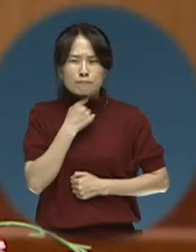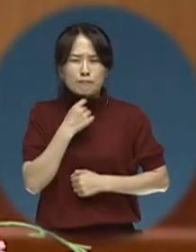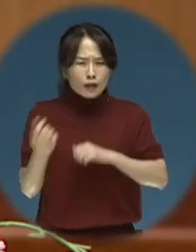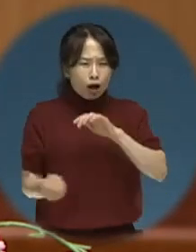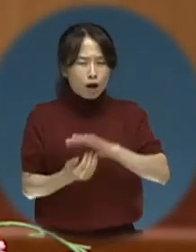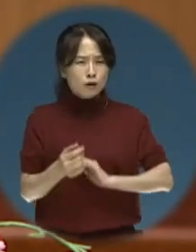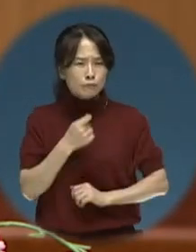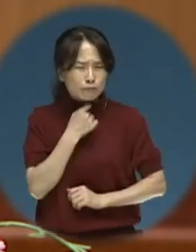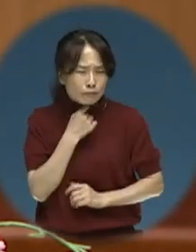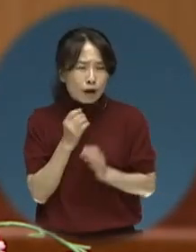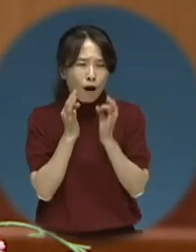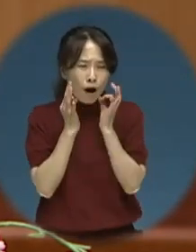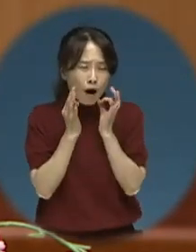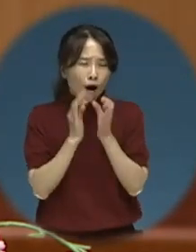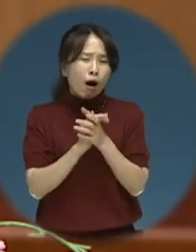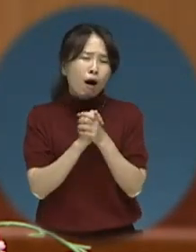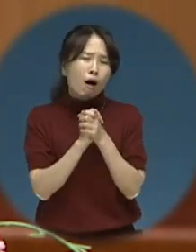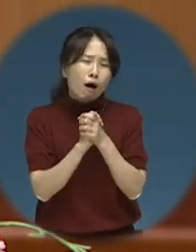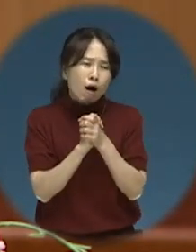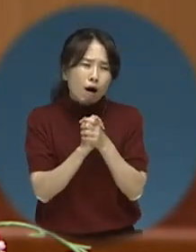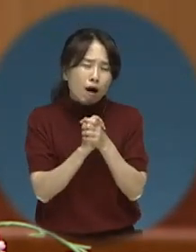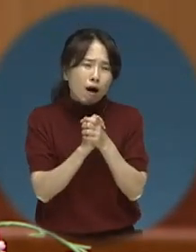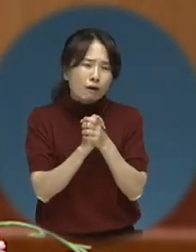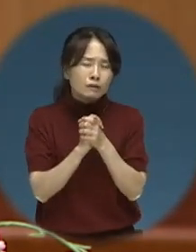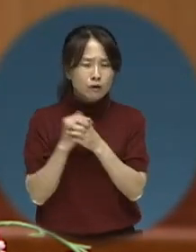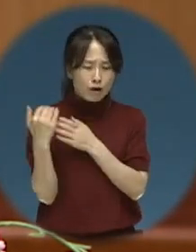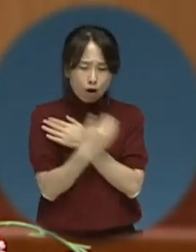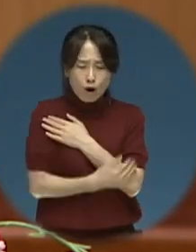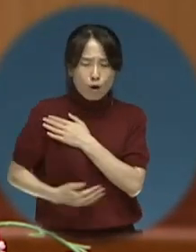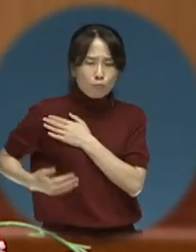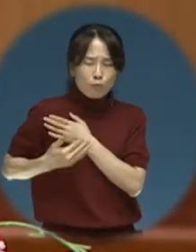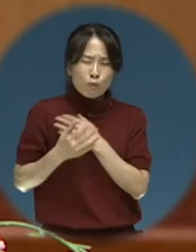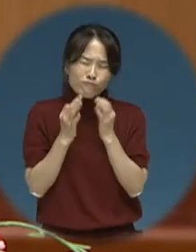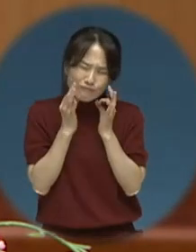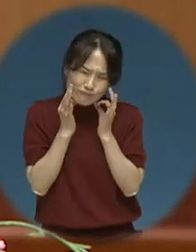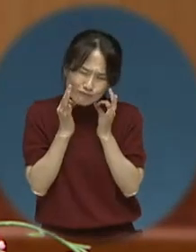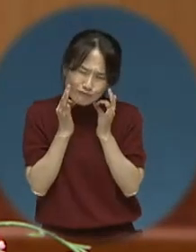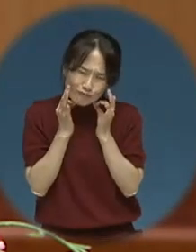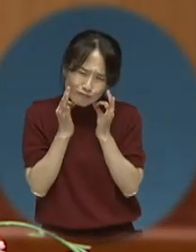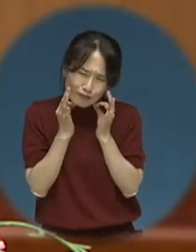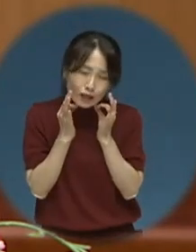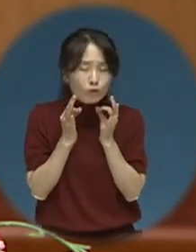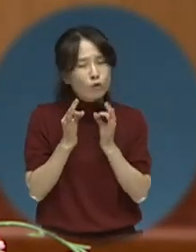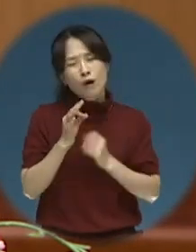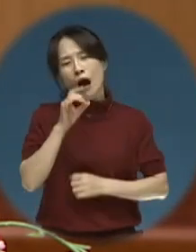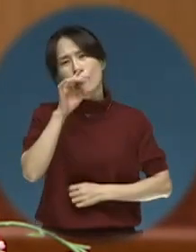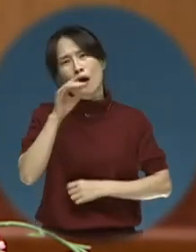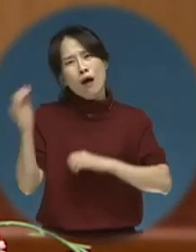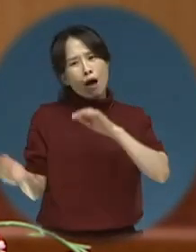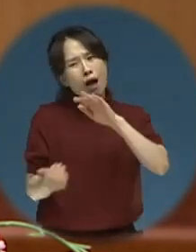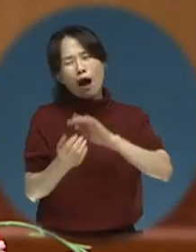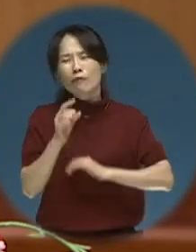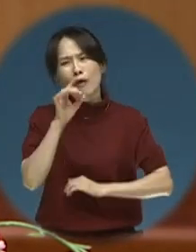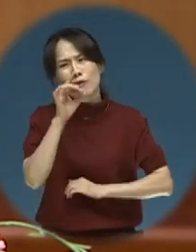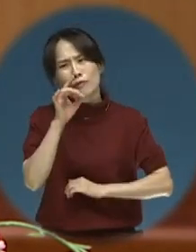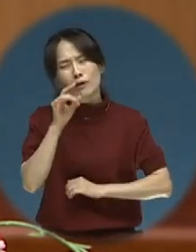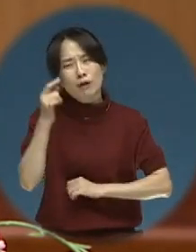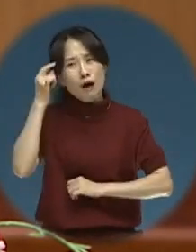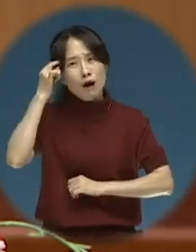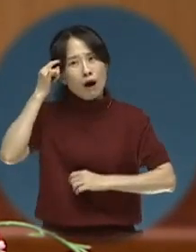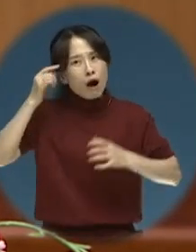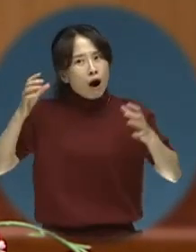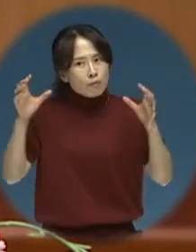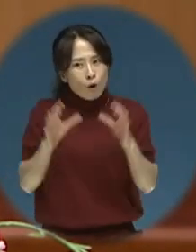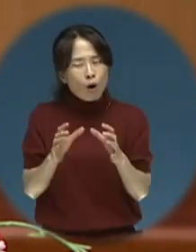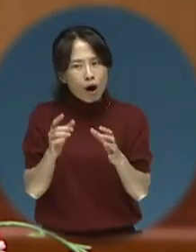바람잇 같고 그 온몸을 다해도 안 되고 네. 온 정신과 영혼을 모아서